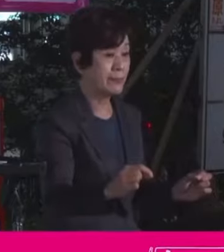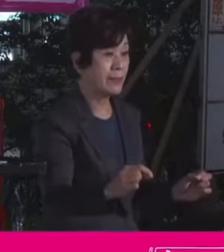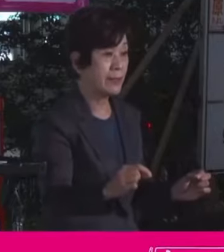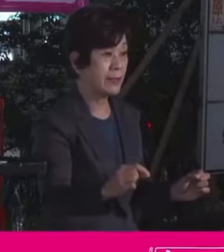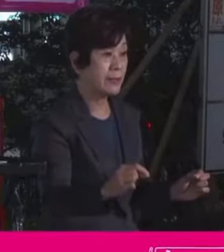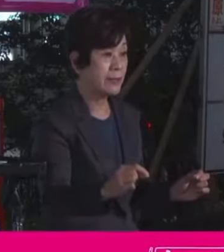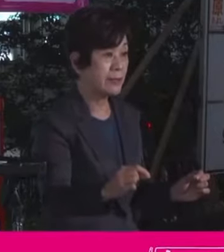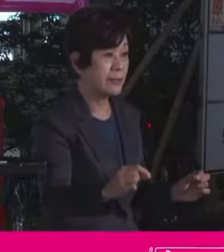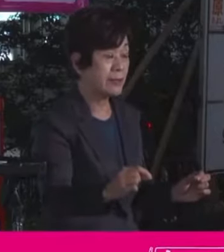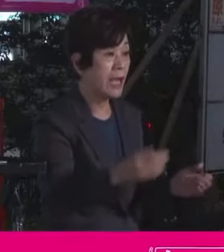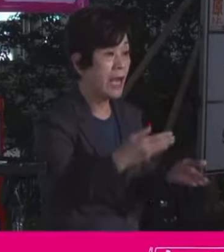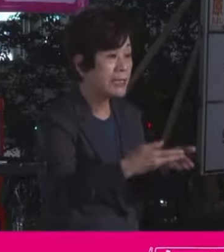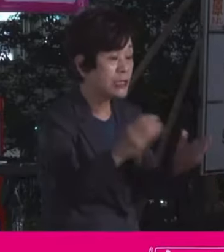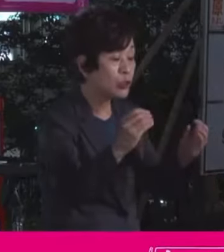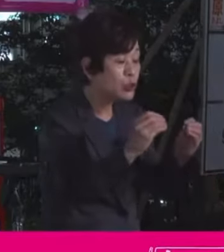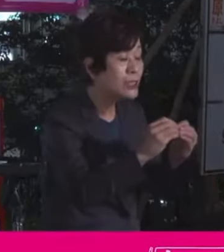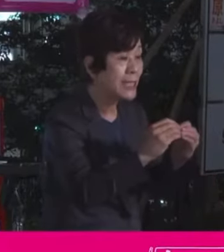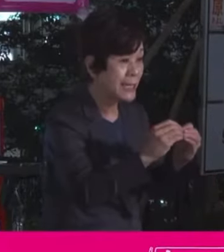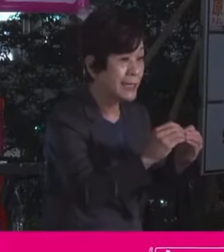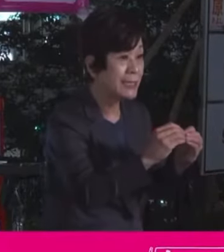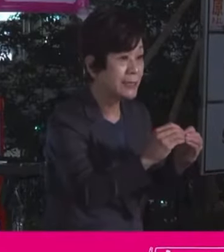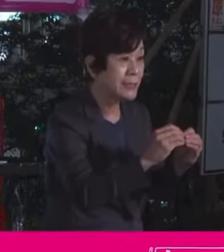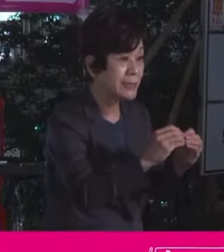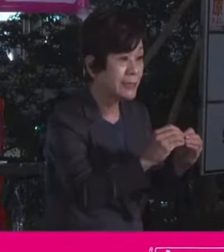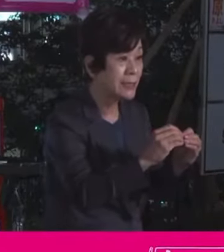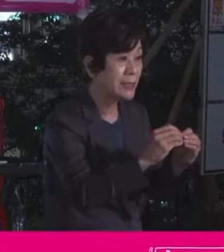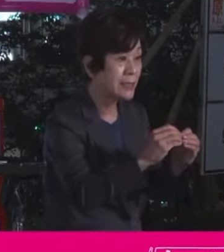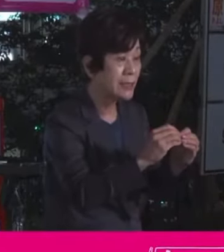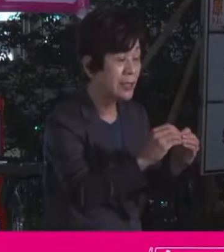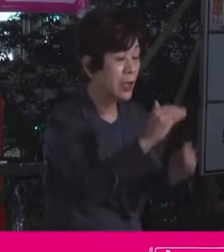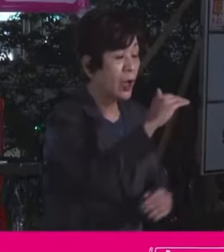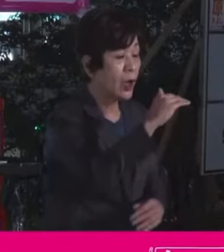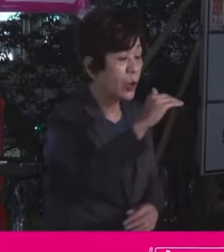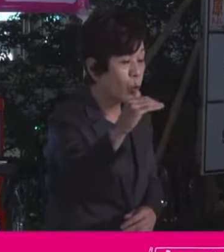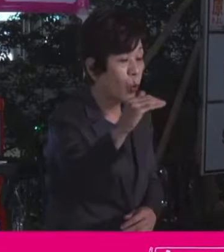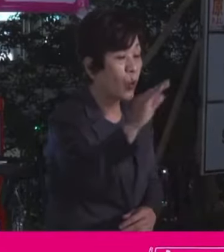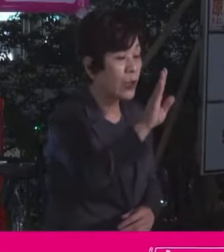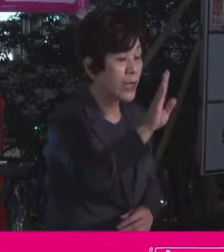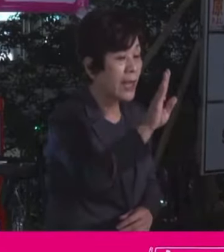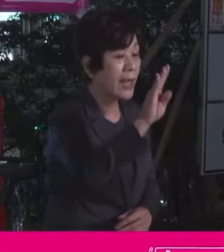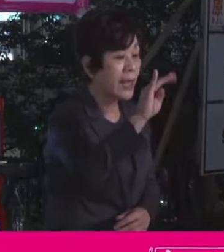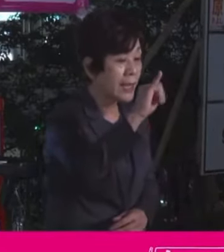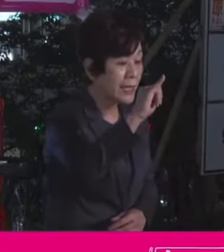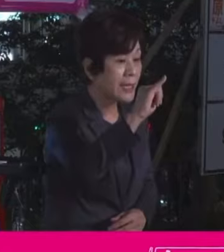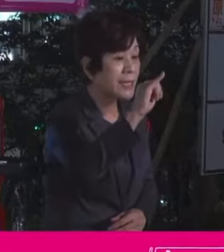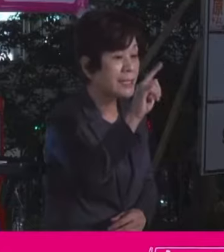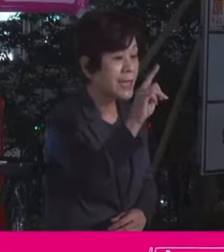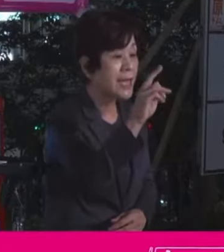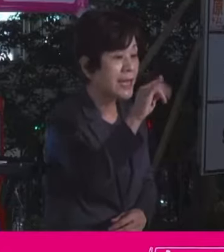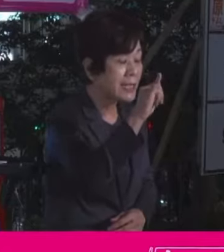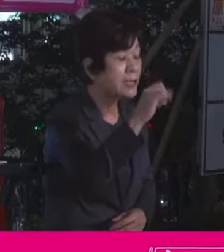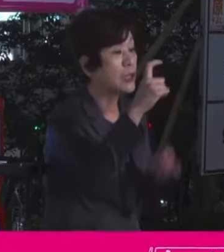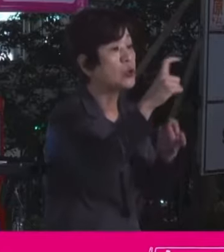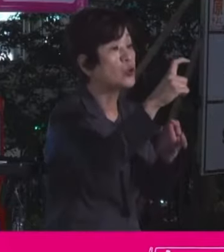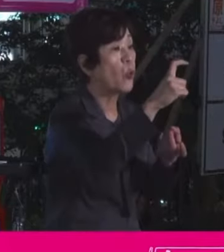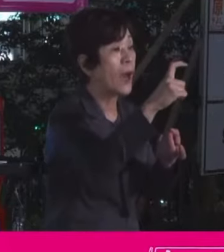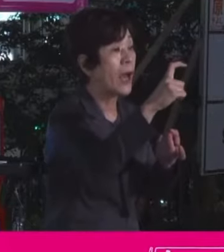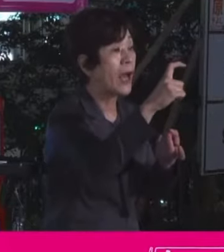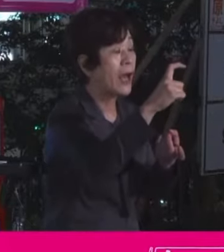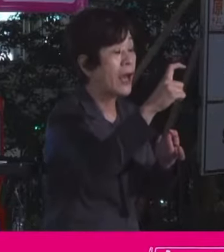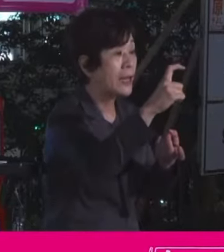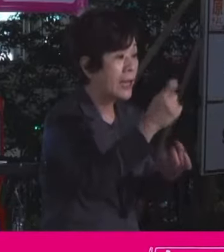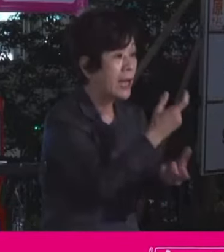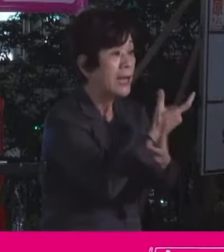これ話のついでに今日は互恵性という言葉をちょっと覚えて帰ってください。互恵性、互い